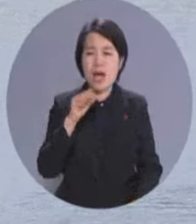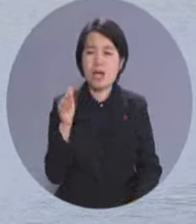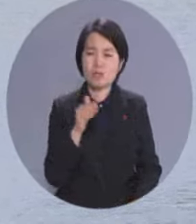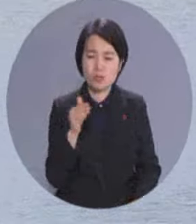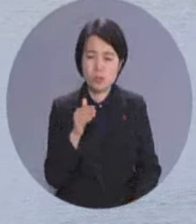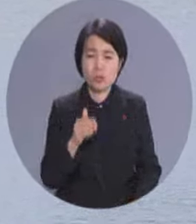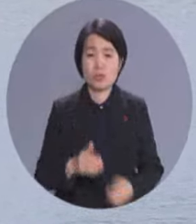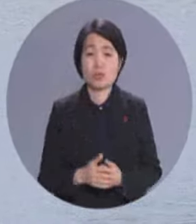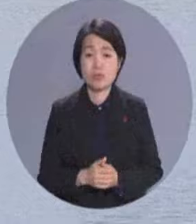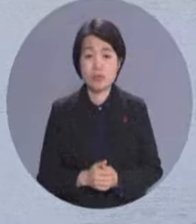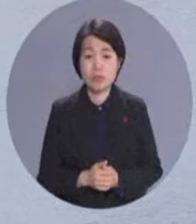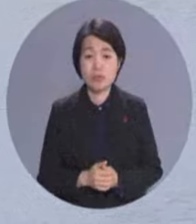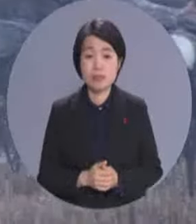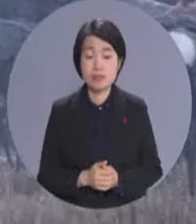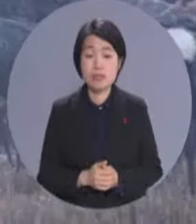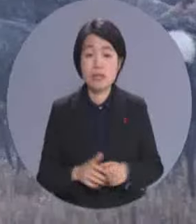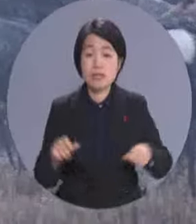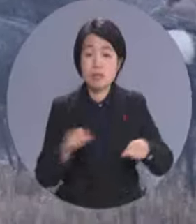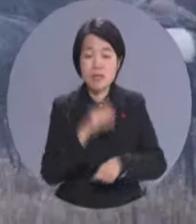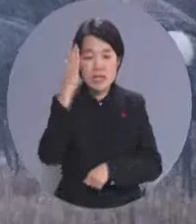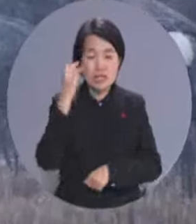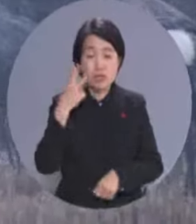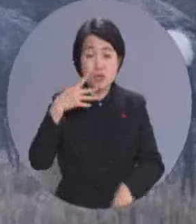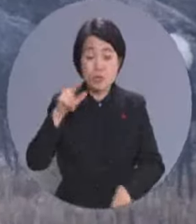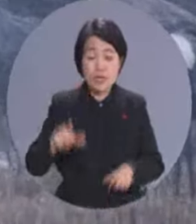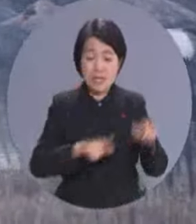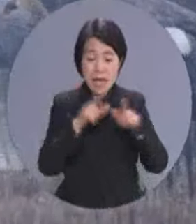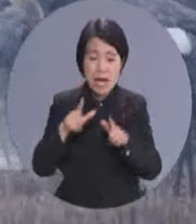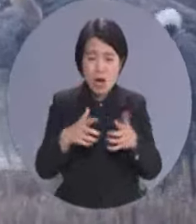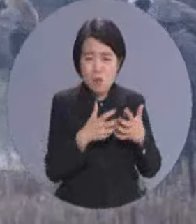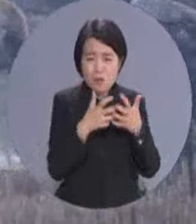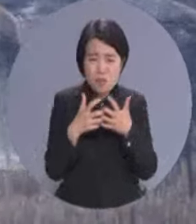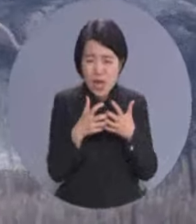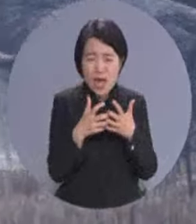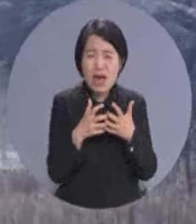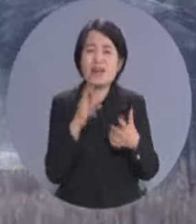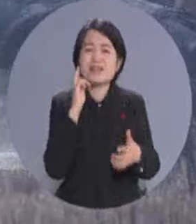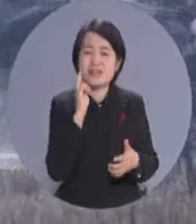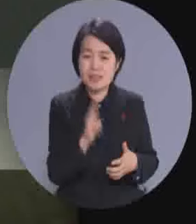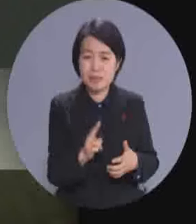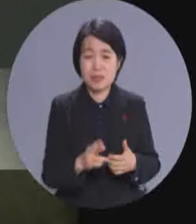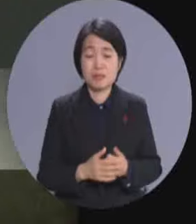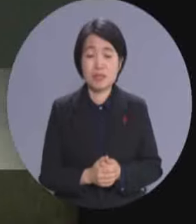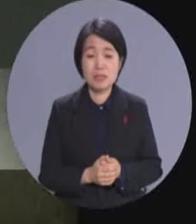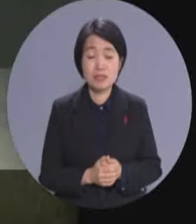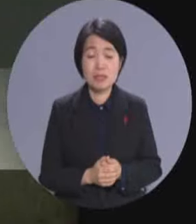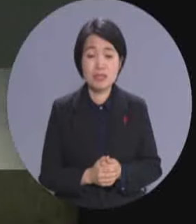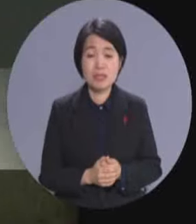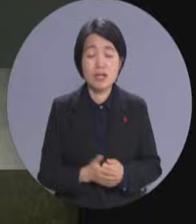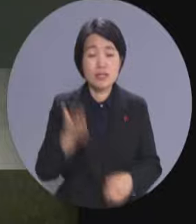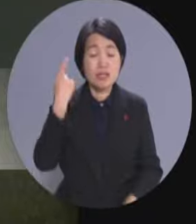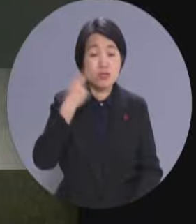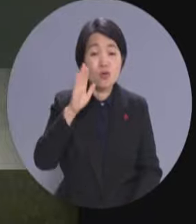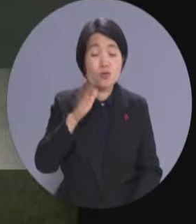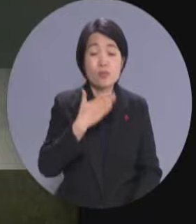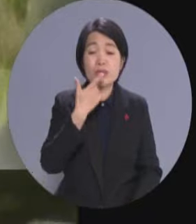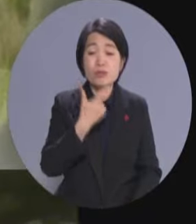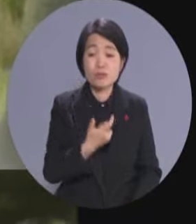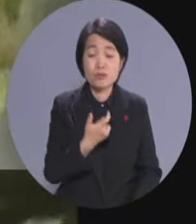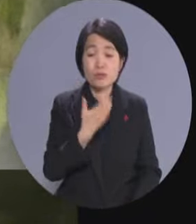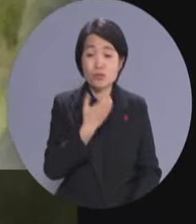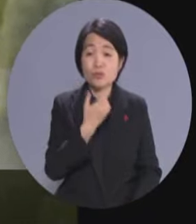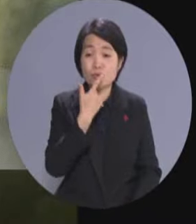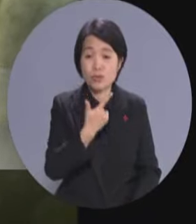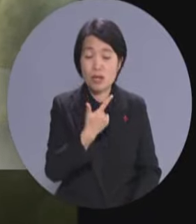있습니다. 특히 흑두루미의 서식 밀도도 크게 높아지고 있습니다. 지난 1996년